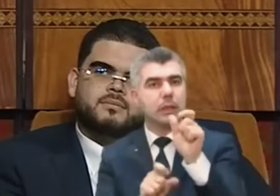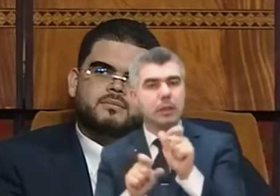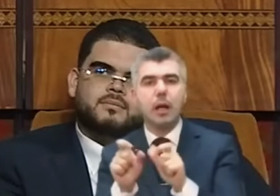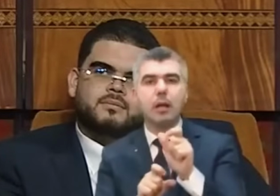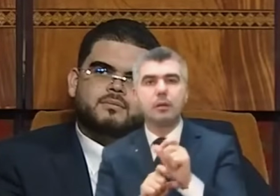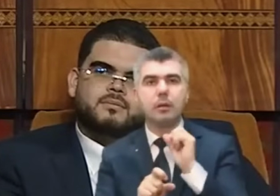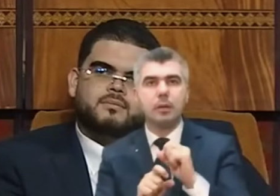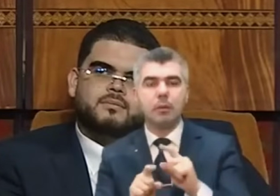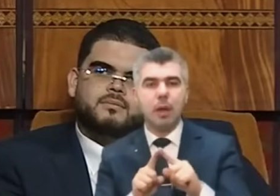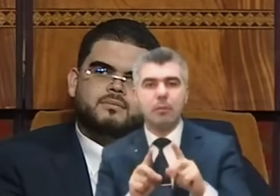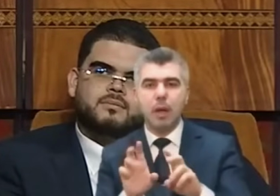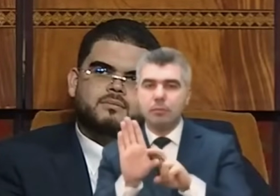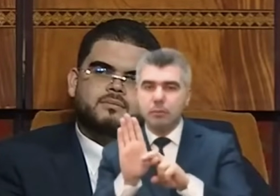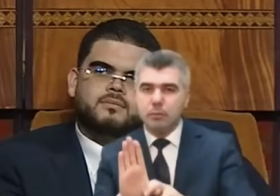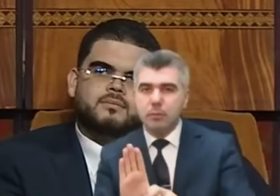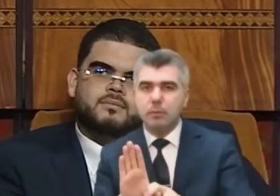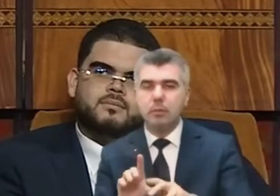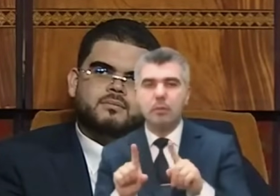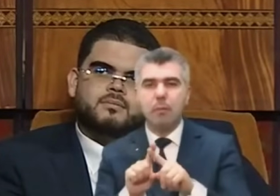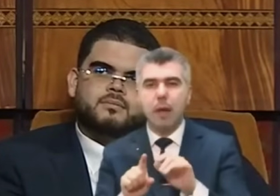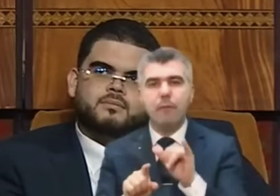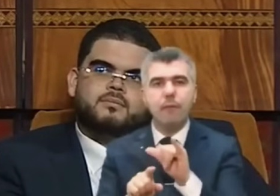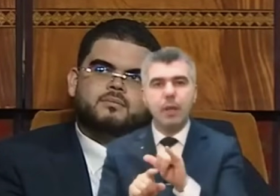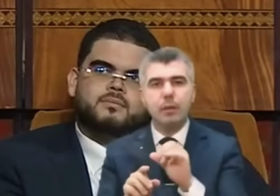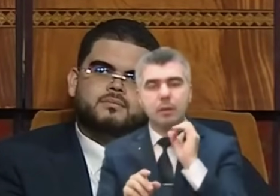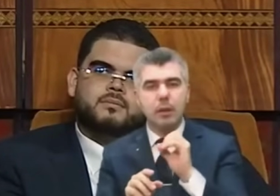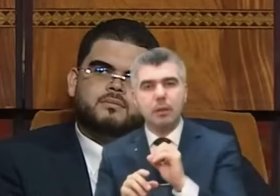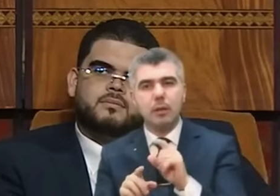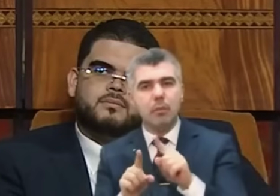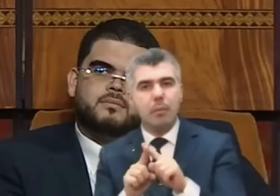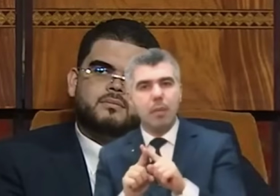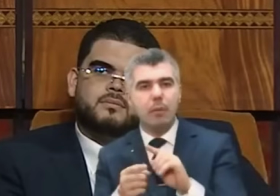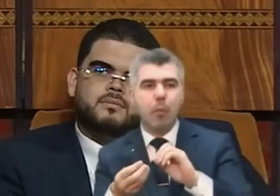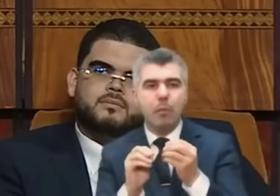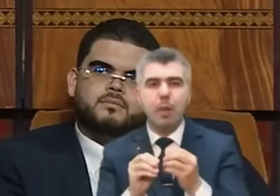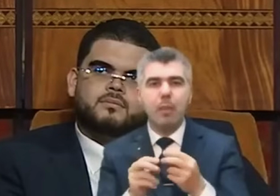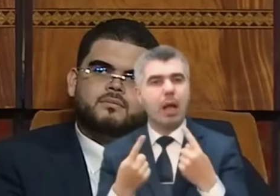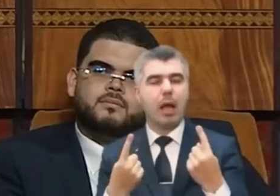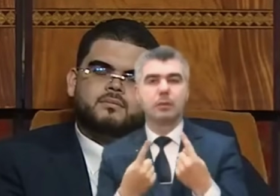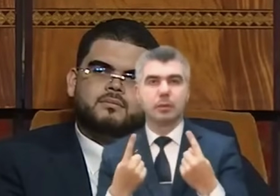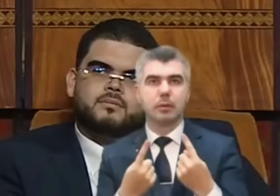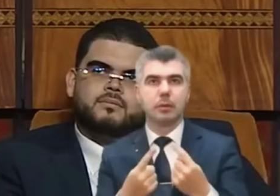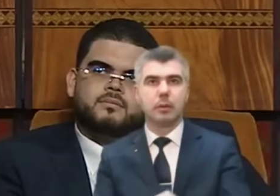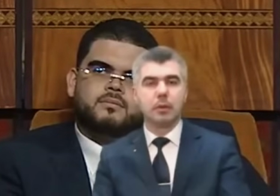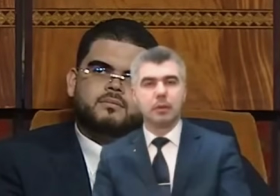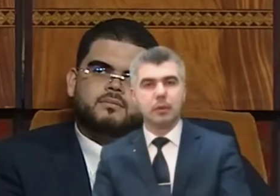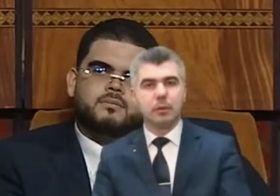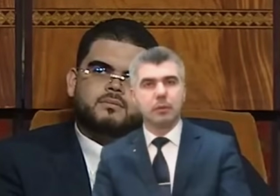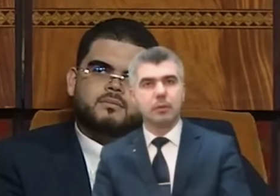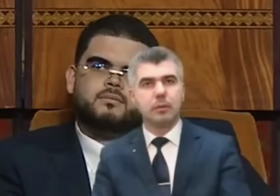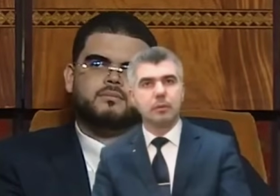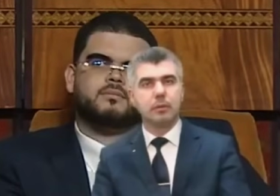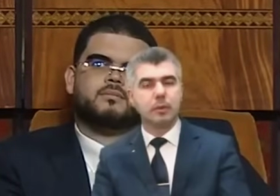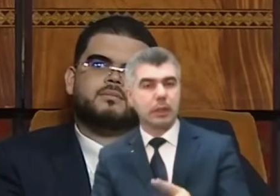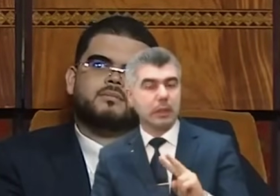النائبات عاد كيجلسوا، عاد كيلقاو بلاصة فين غيجلس، فين كيكون شوية ديال الضجيج، فلا داعي أنكم تثيروها.